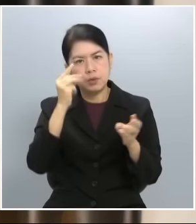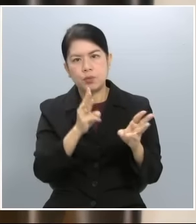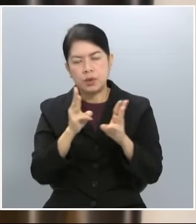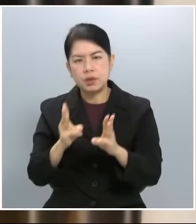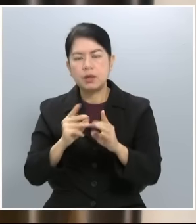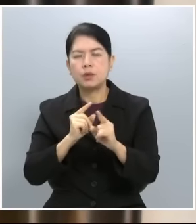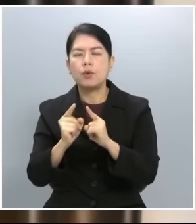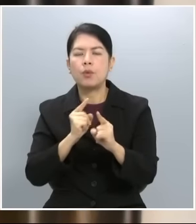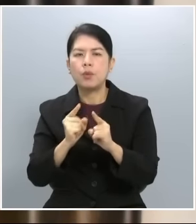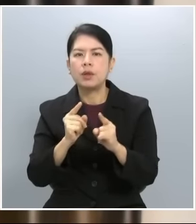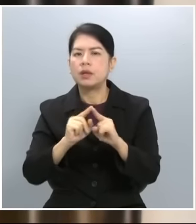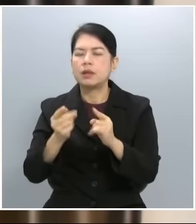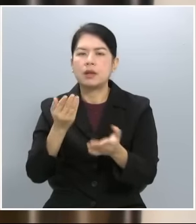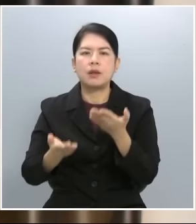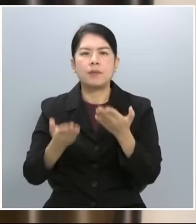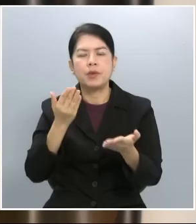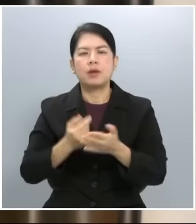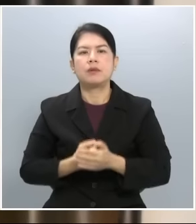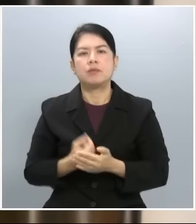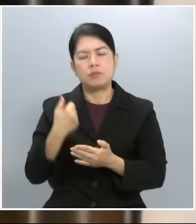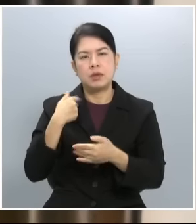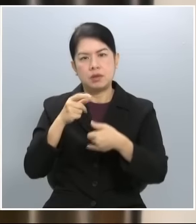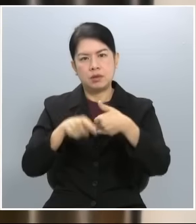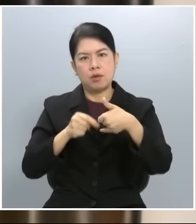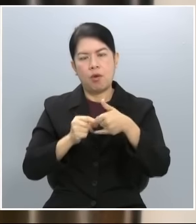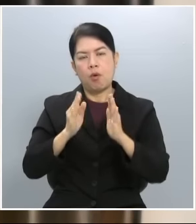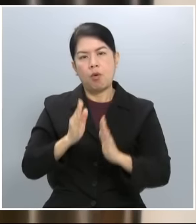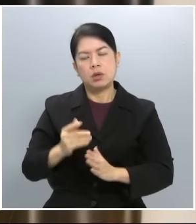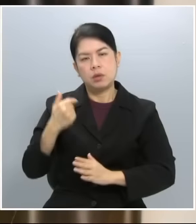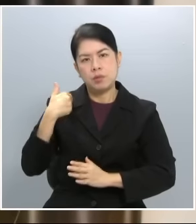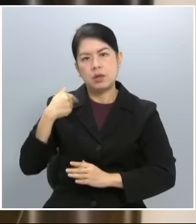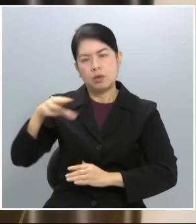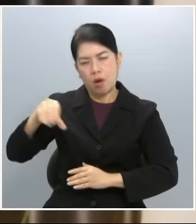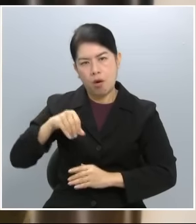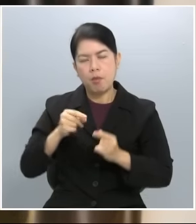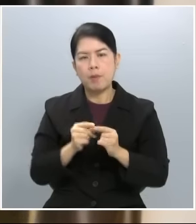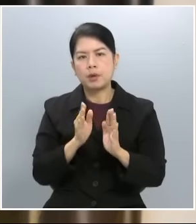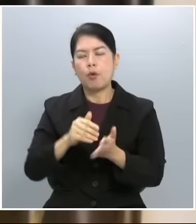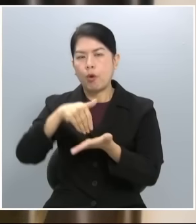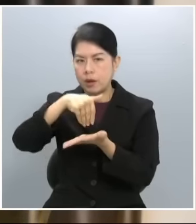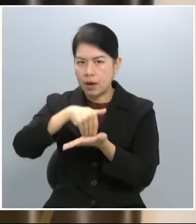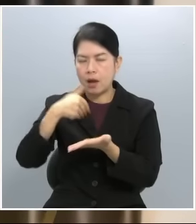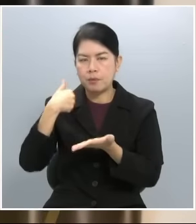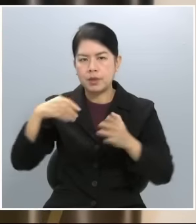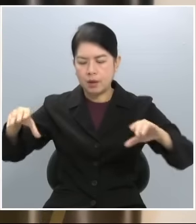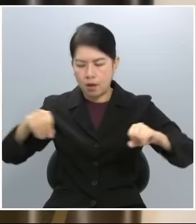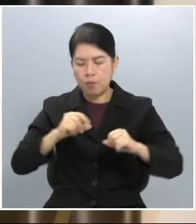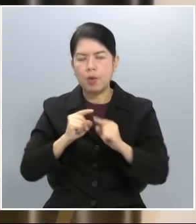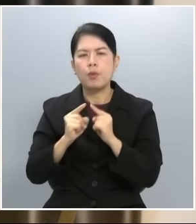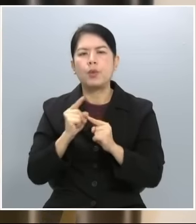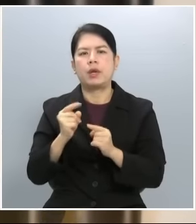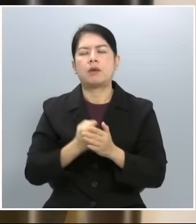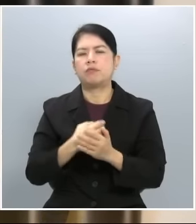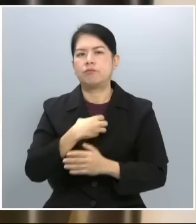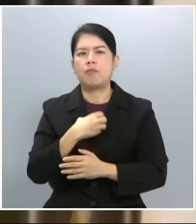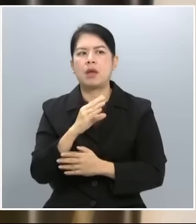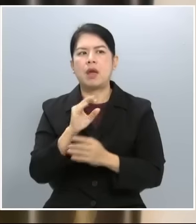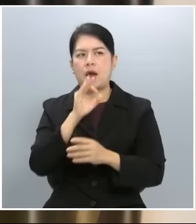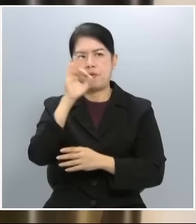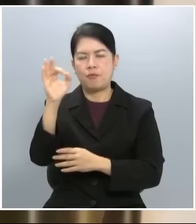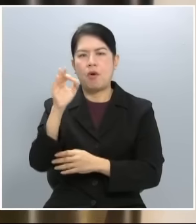หรืออาจจะมีผู้หลักผู้ใหญ่พูดคุยกันเพื่อหาทางออกนะครับไม่อยากให้มีการฟ้องที่เป็น